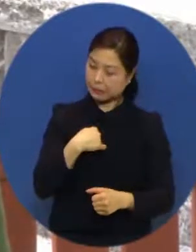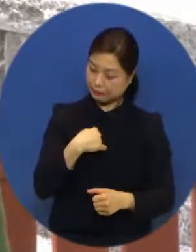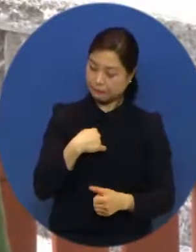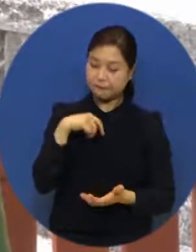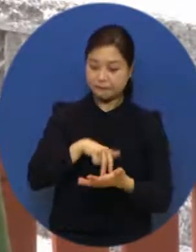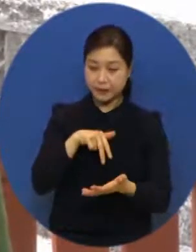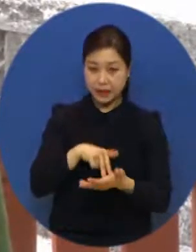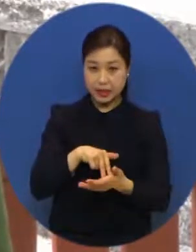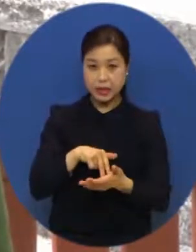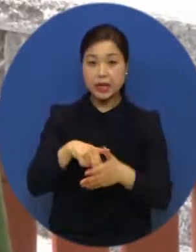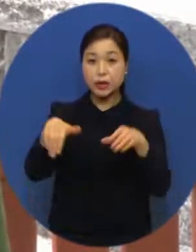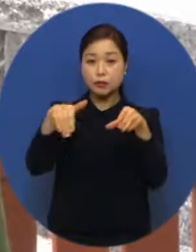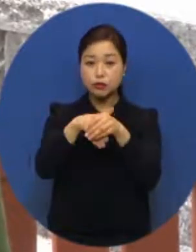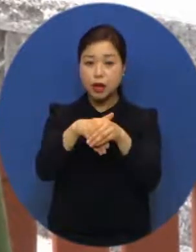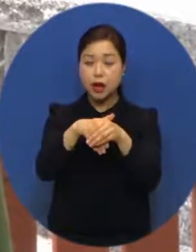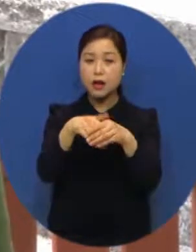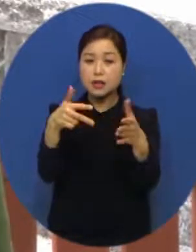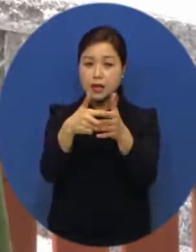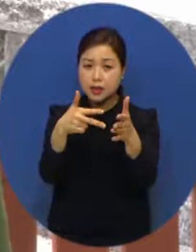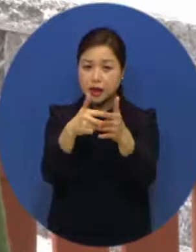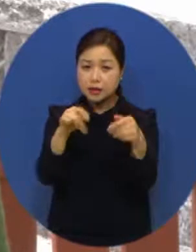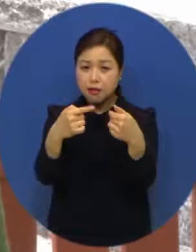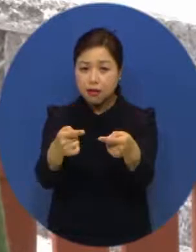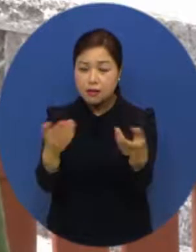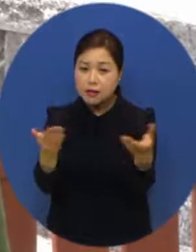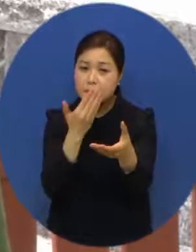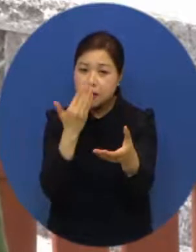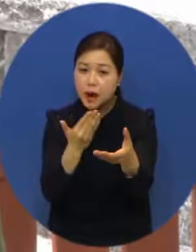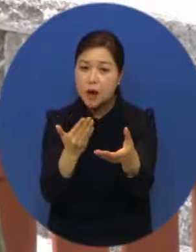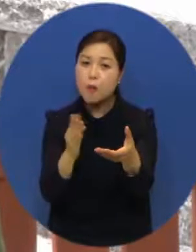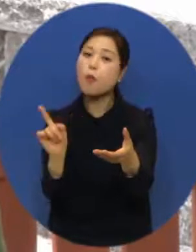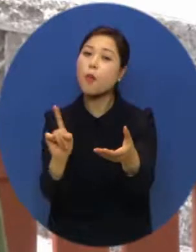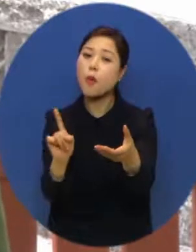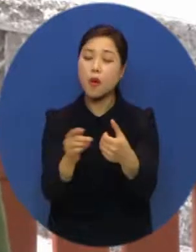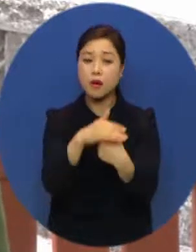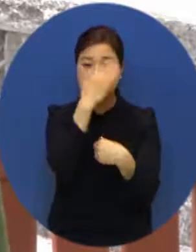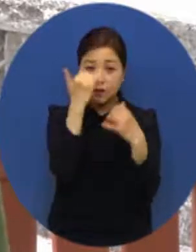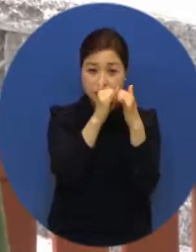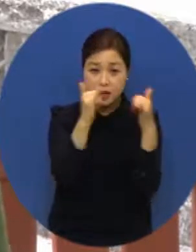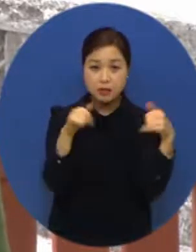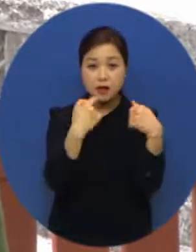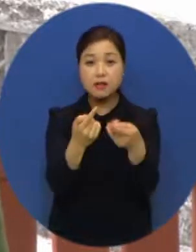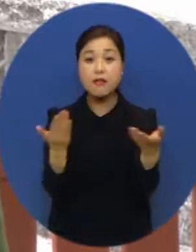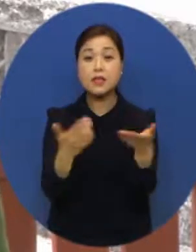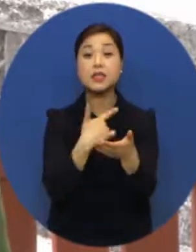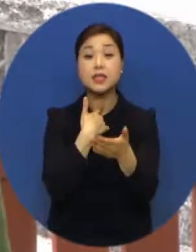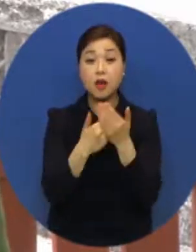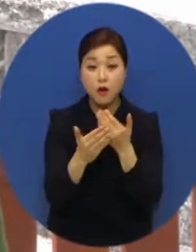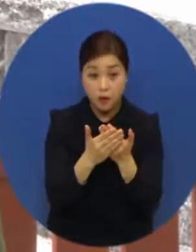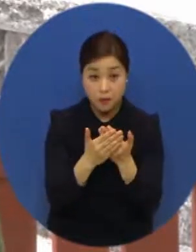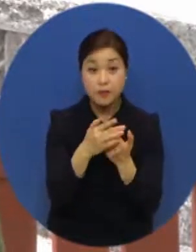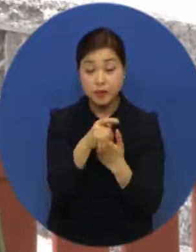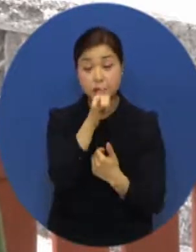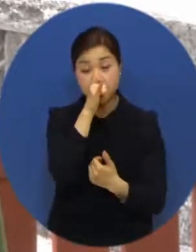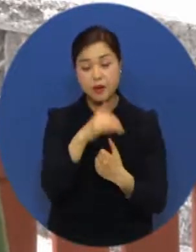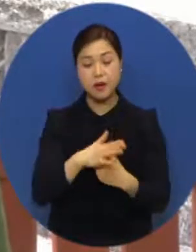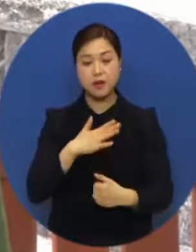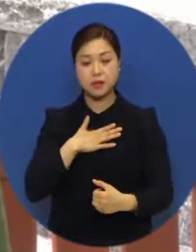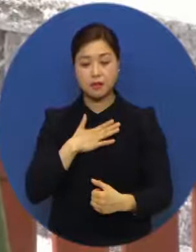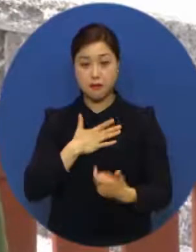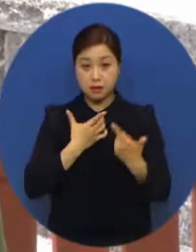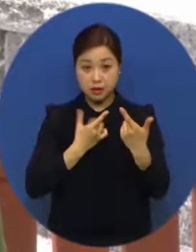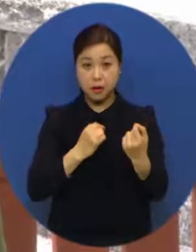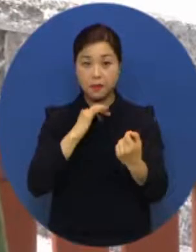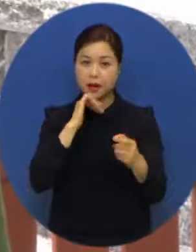문화재단에서 어떤 일을 할 수 있을까? 젊은 친구들은 직원으로 일해보고 싶고요. 네. 또 저처럼 나이가 좀